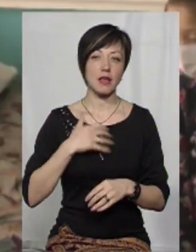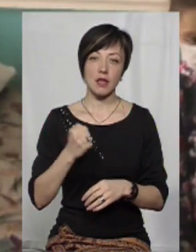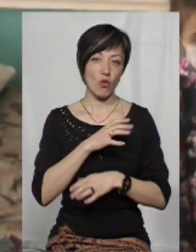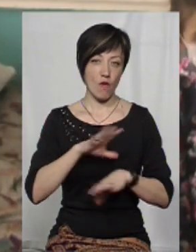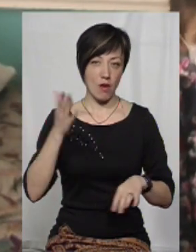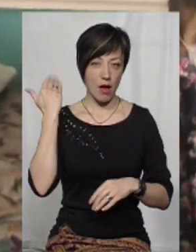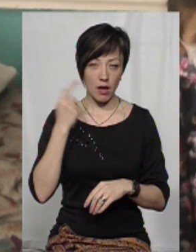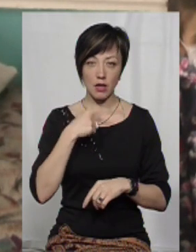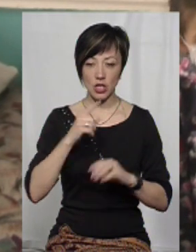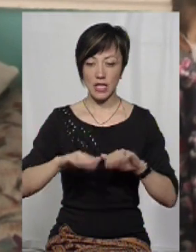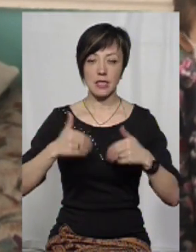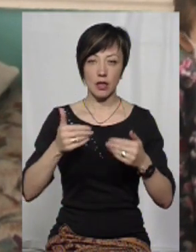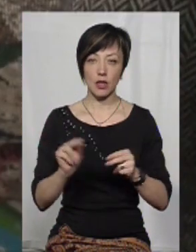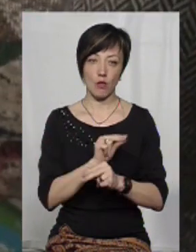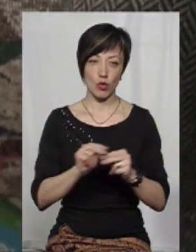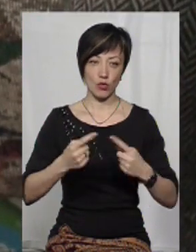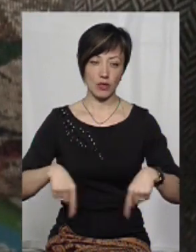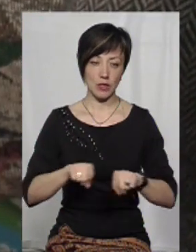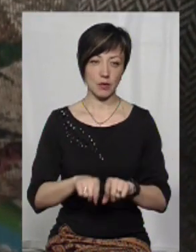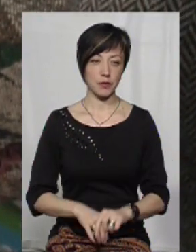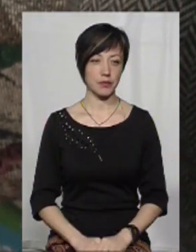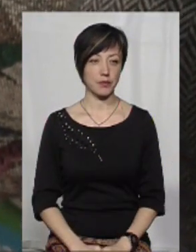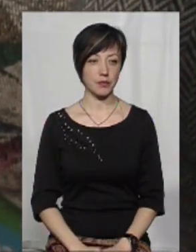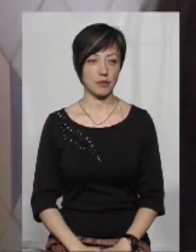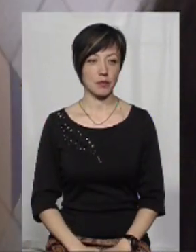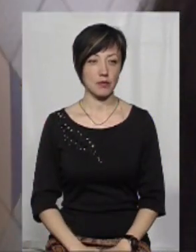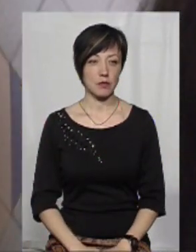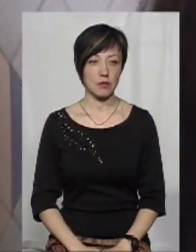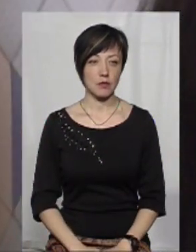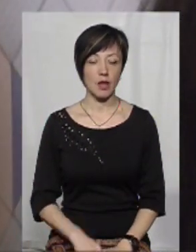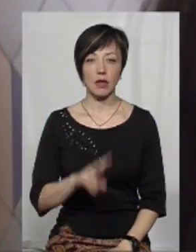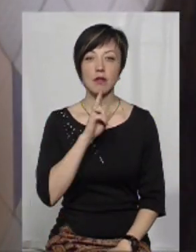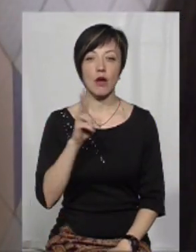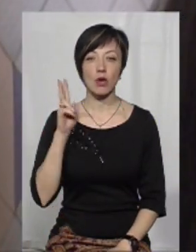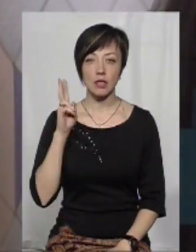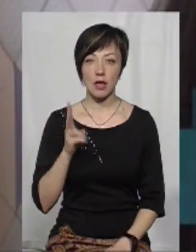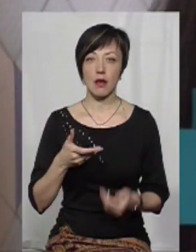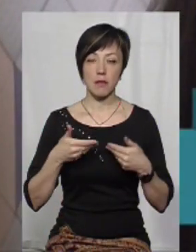задовольняли, каже ініціаторка ремонту відділення Олександра Наухова. 2 роки назад ми